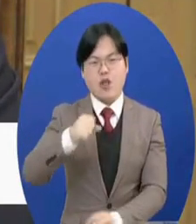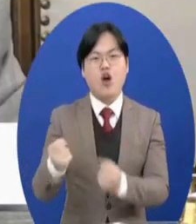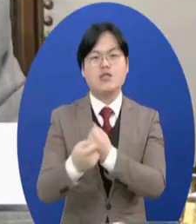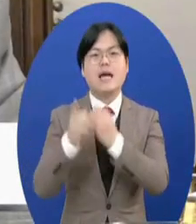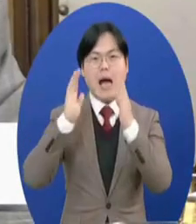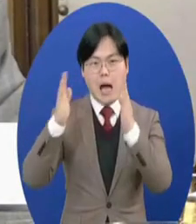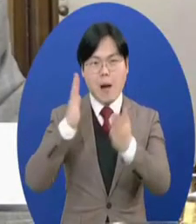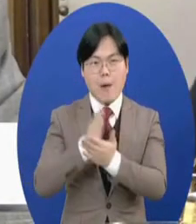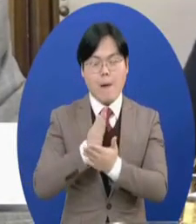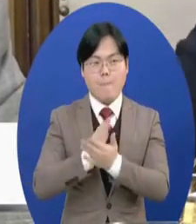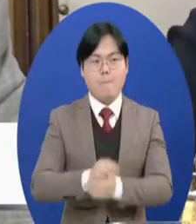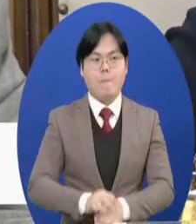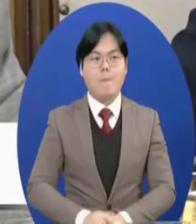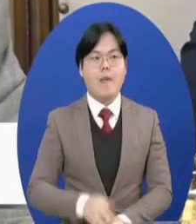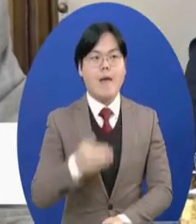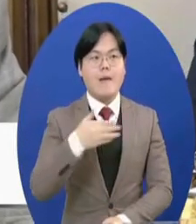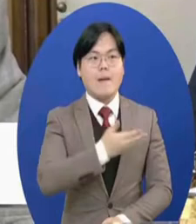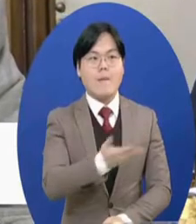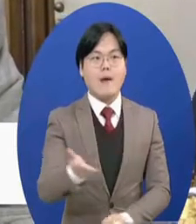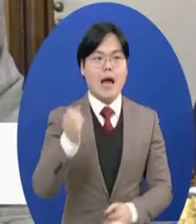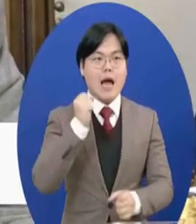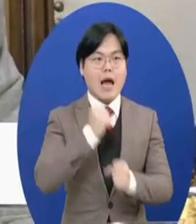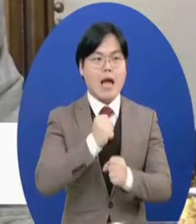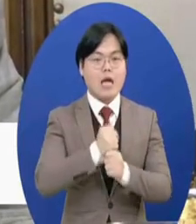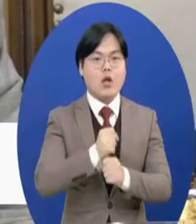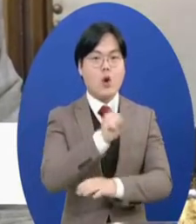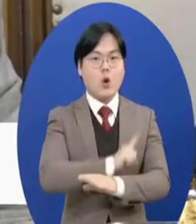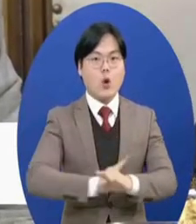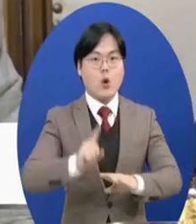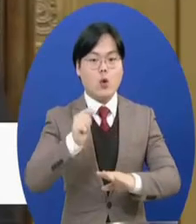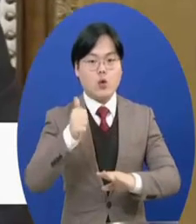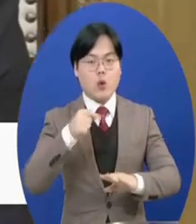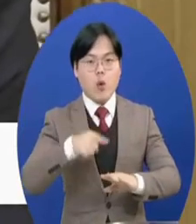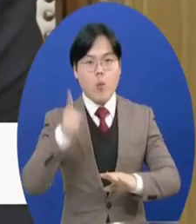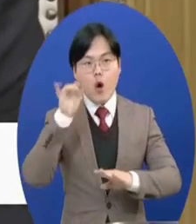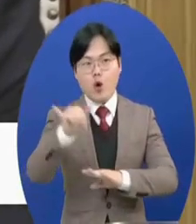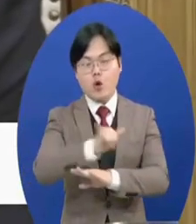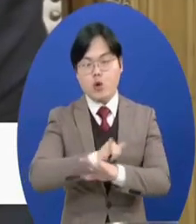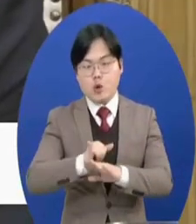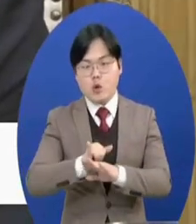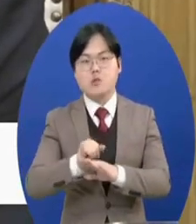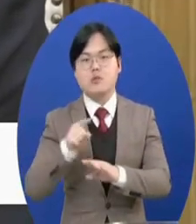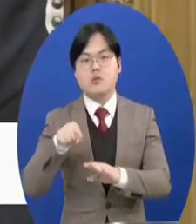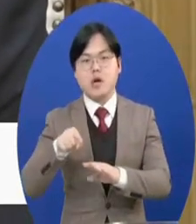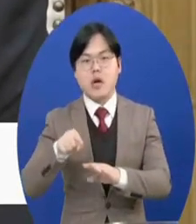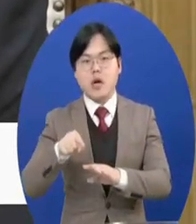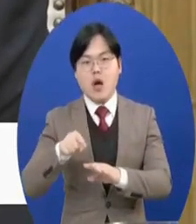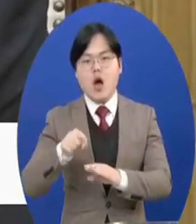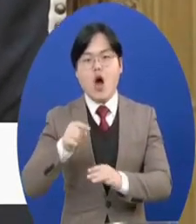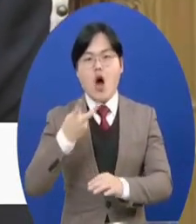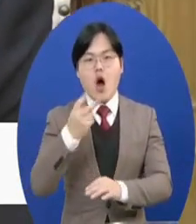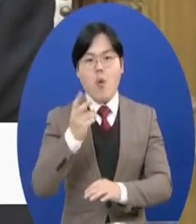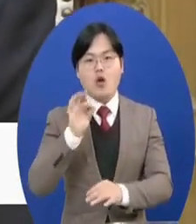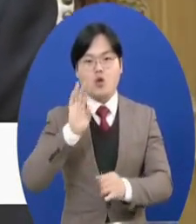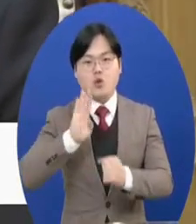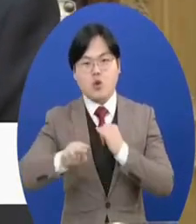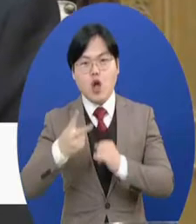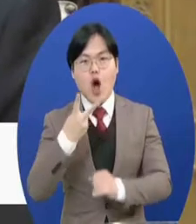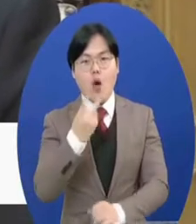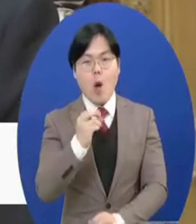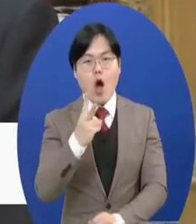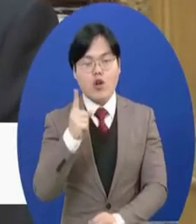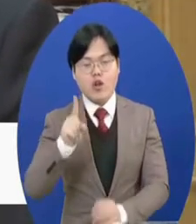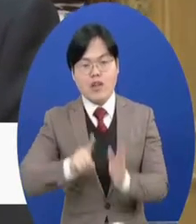байгаа. Та бүхний манай одоо ажлын үр дүн бидний бас хамтын ажиллагааны үр дүнд бас одоо Монгол улс энэ 20 оны төгсгөл 21 оны эхээр одоо